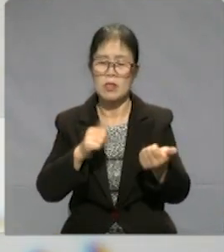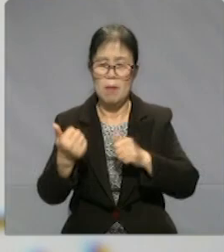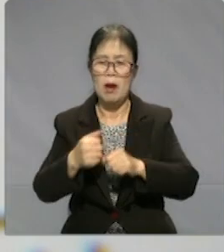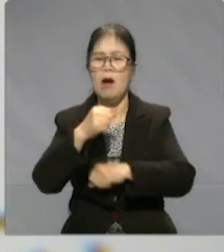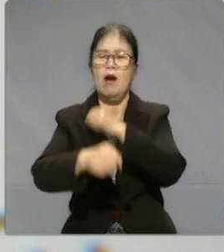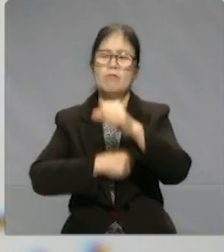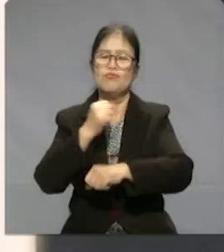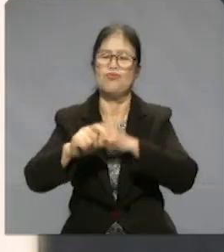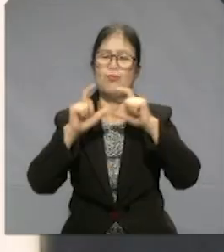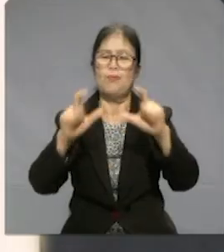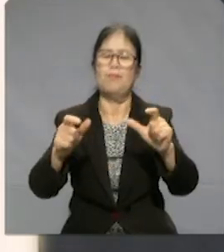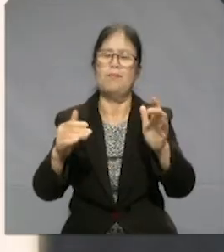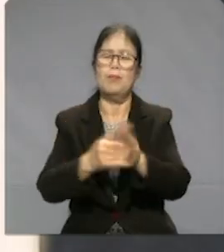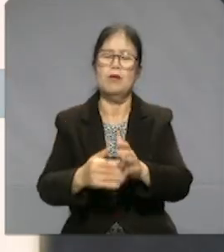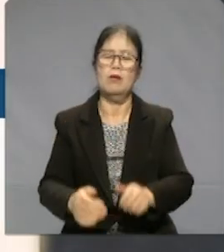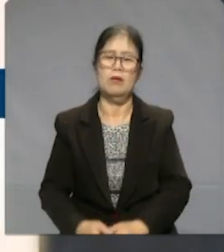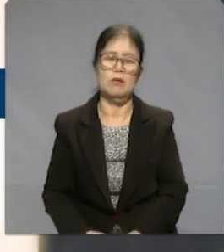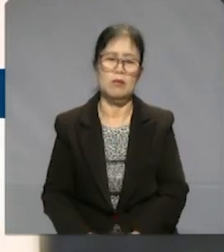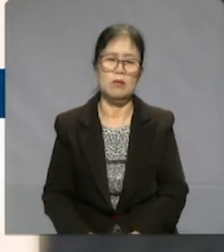내렸던 겁니다.